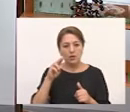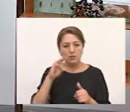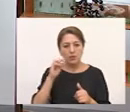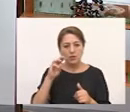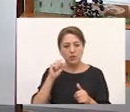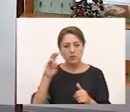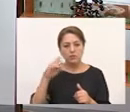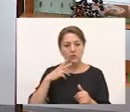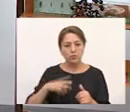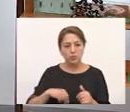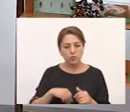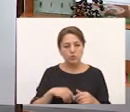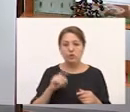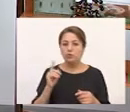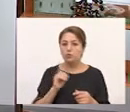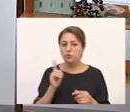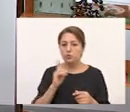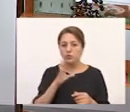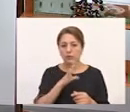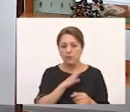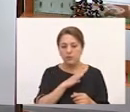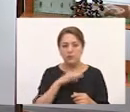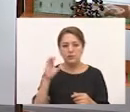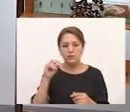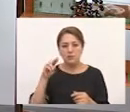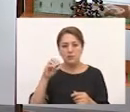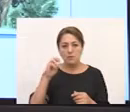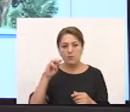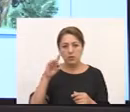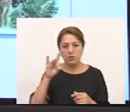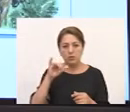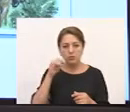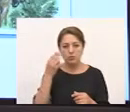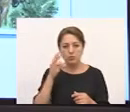за капитанская дочка? Что происходило с Петрушей?